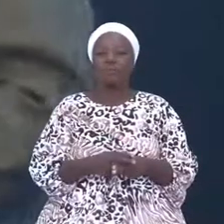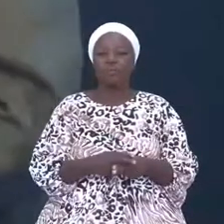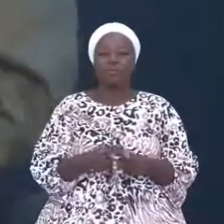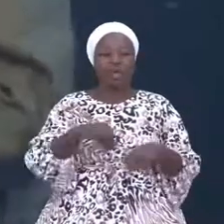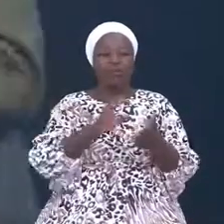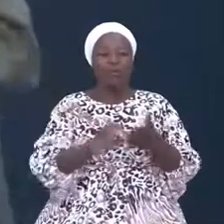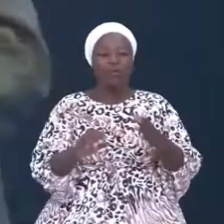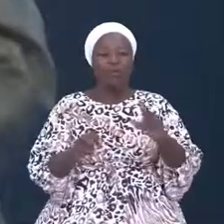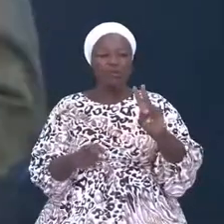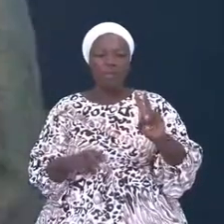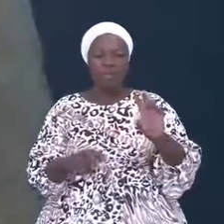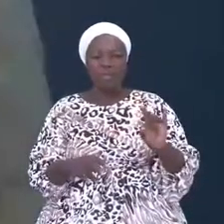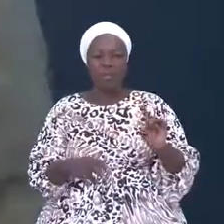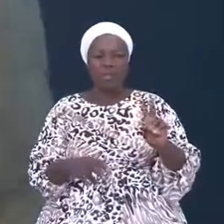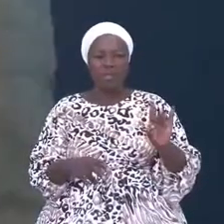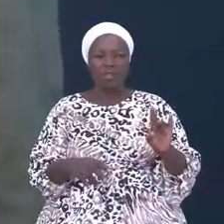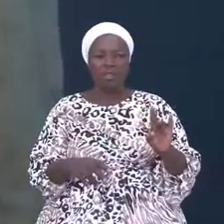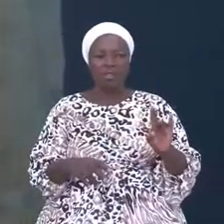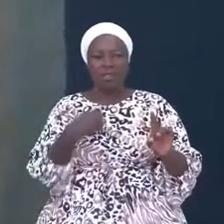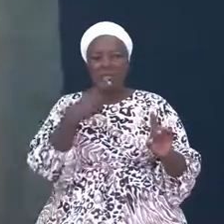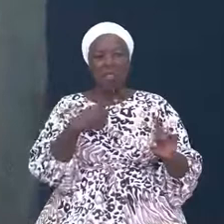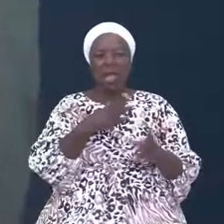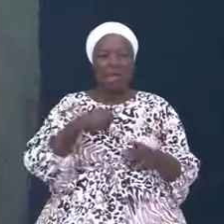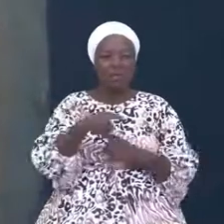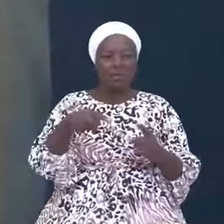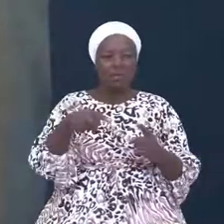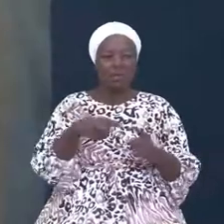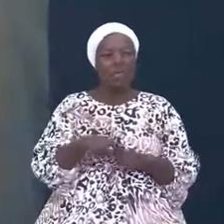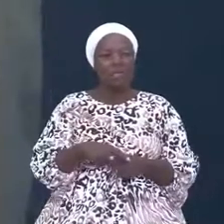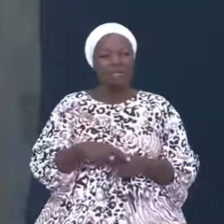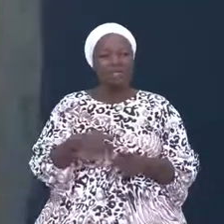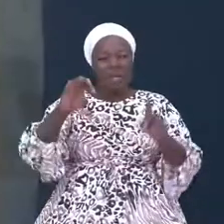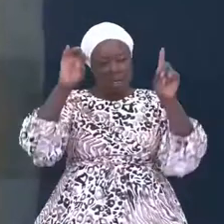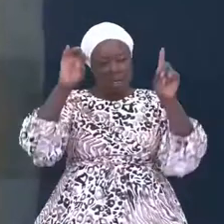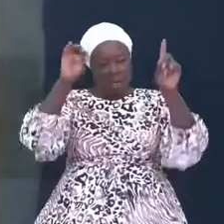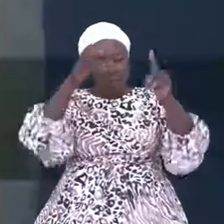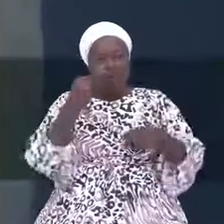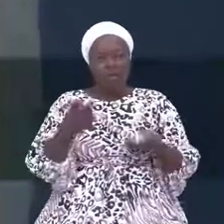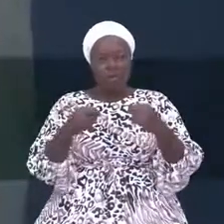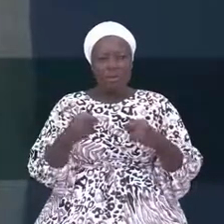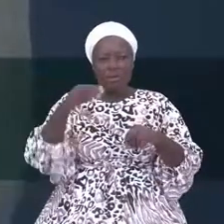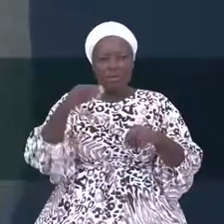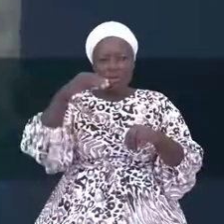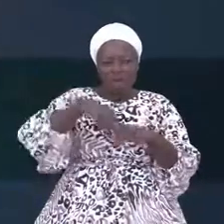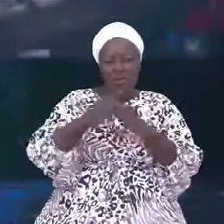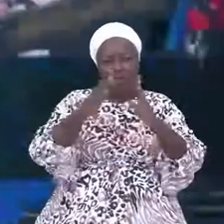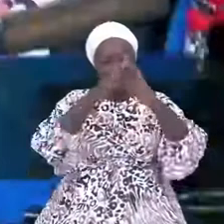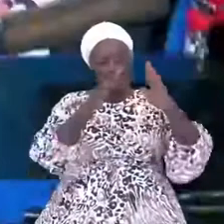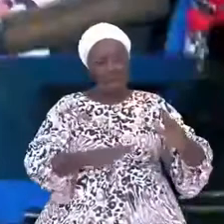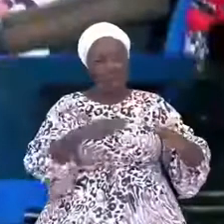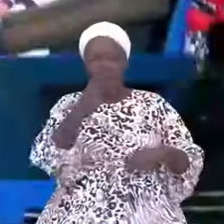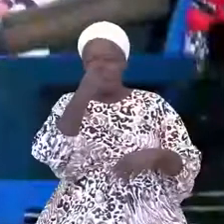miséricorde du Seigneur ce soir au nom de Jésus. Dans le verset 28, verset 28 dit, lorsqu'il fut